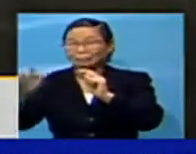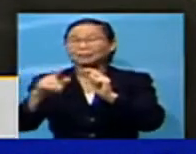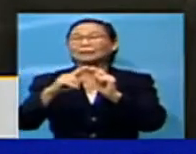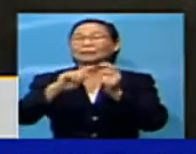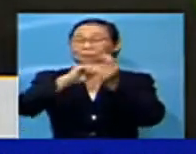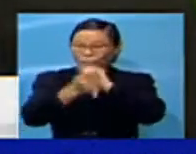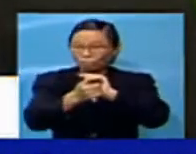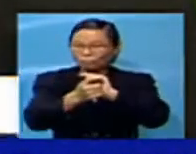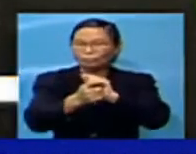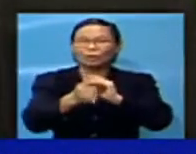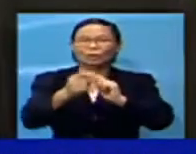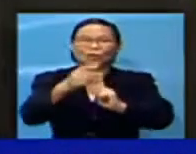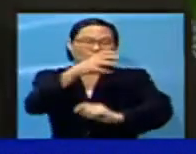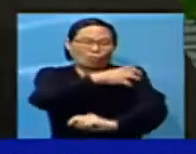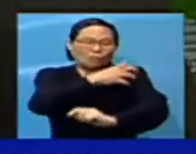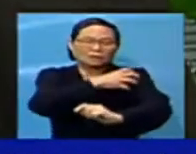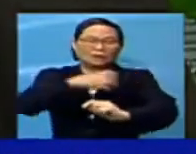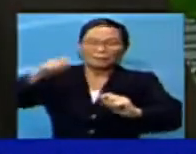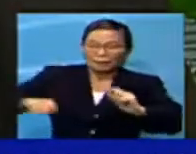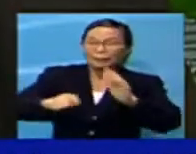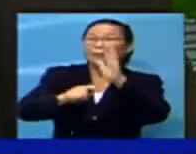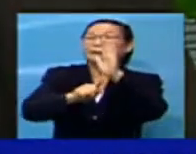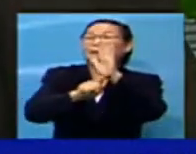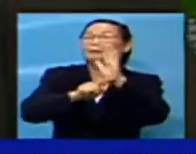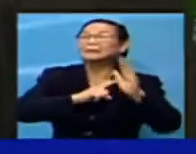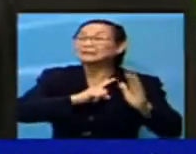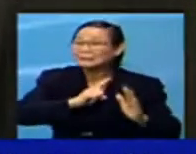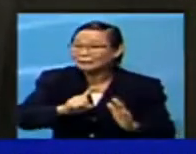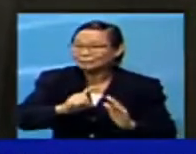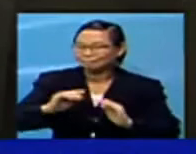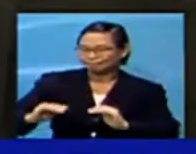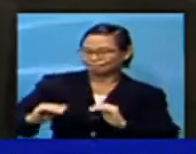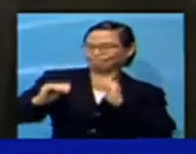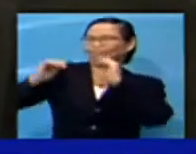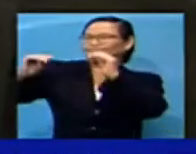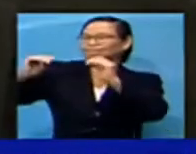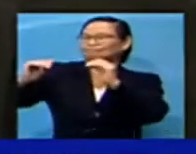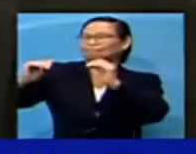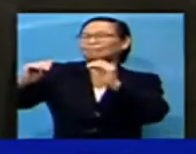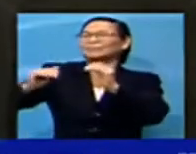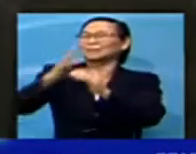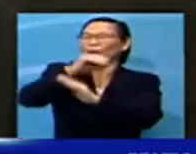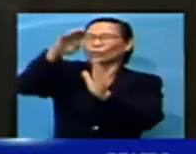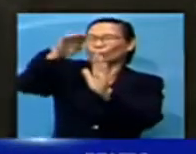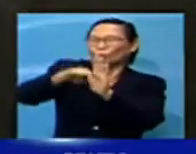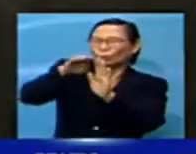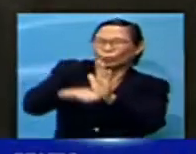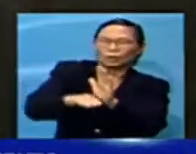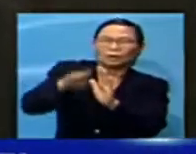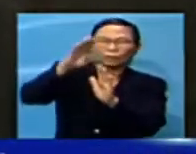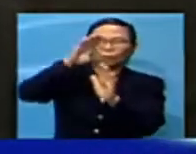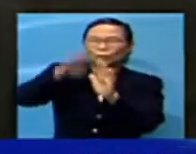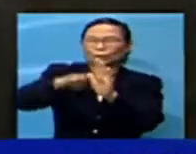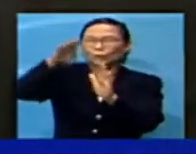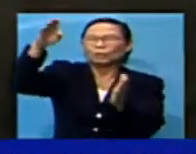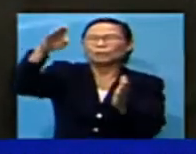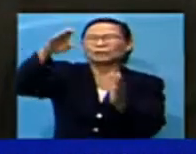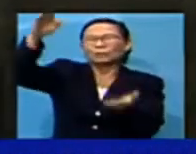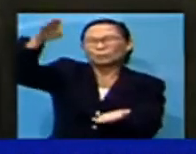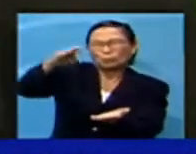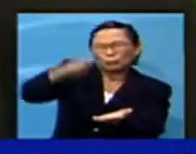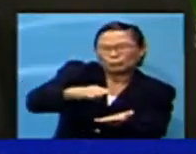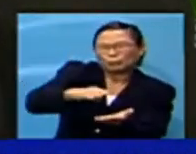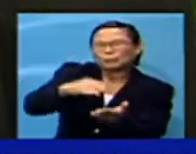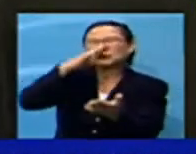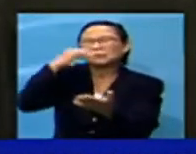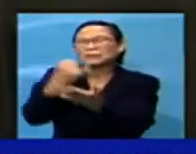kuasa Mahkamah Syariah, Hakim Syar'i dan juga dari segi mengurangkan kadar jenayah yang berlaku di kalangan orang